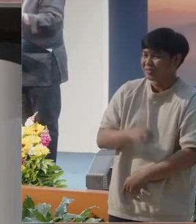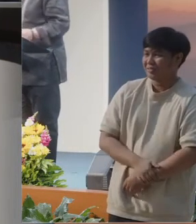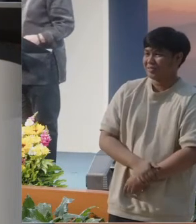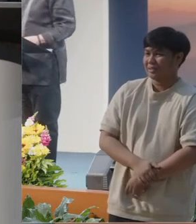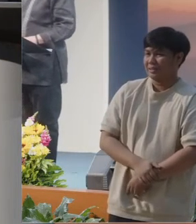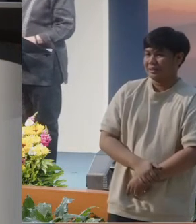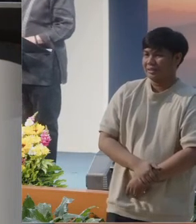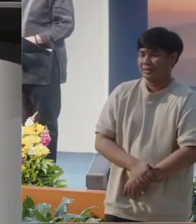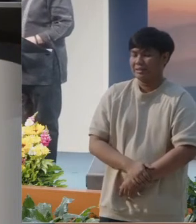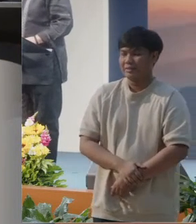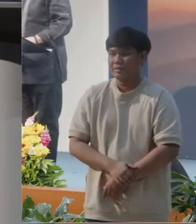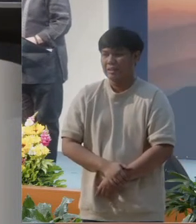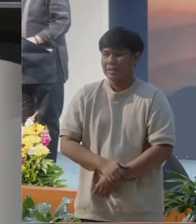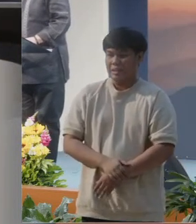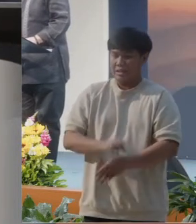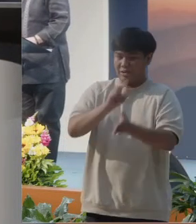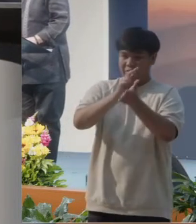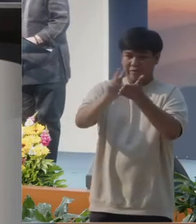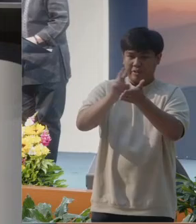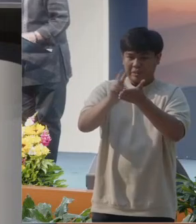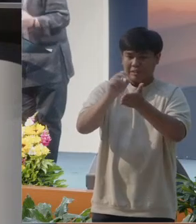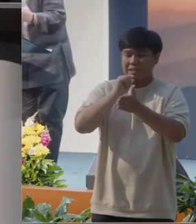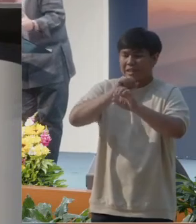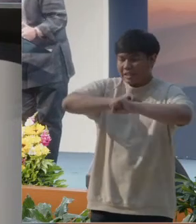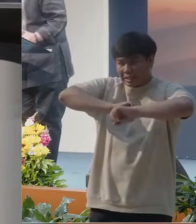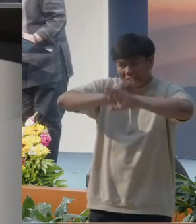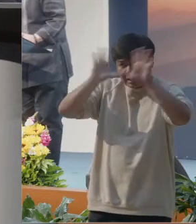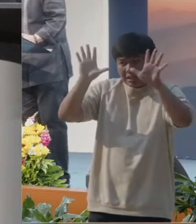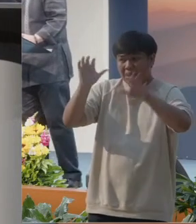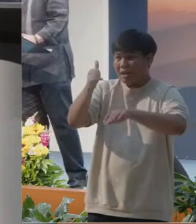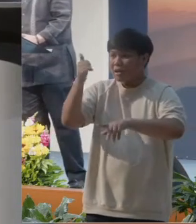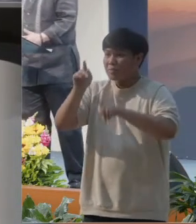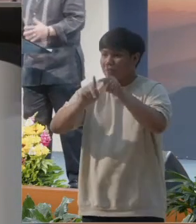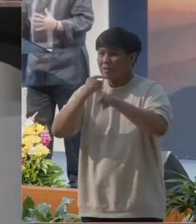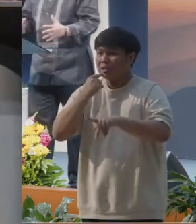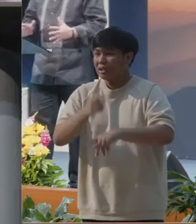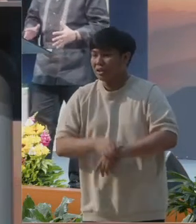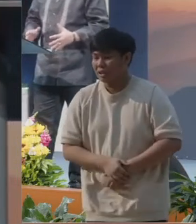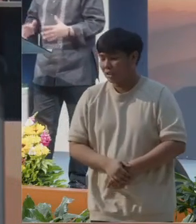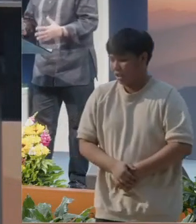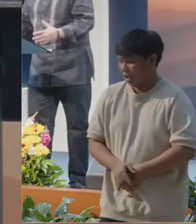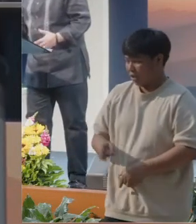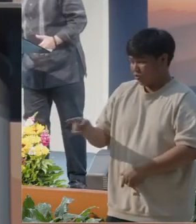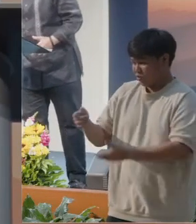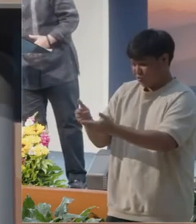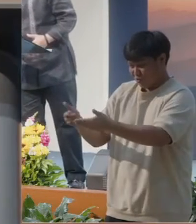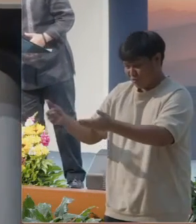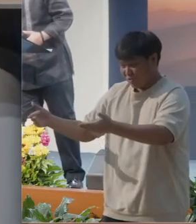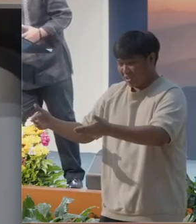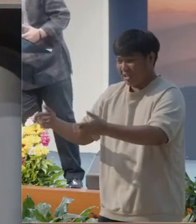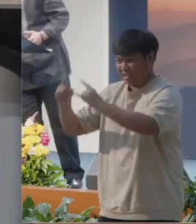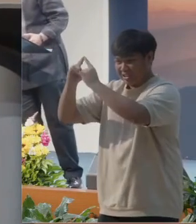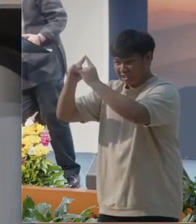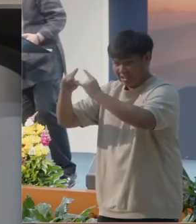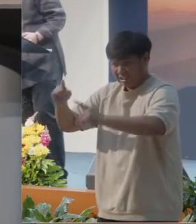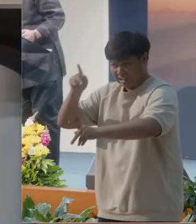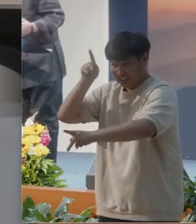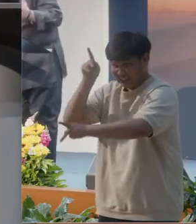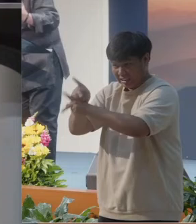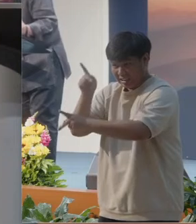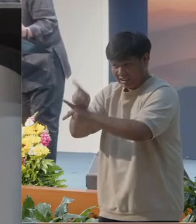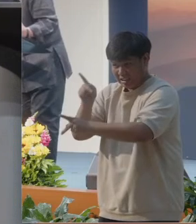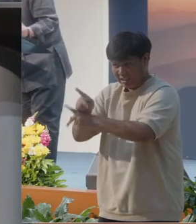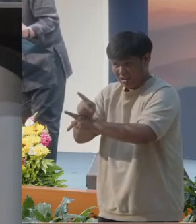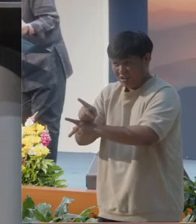Hindi po malinaw ang talata. Meron pong nagsasabi, hindi, sapagkat sinabi sa verse 15,